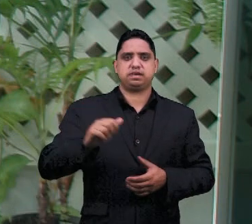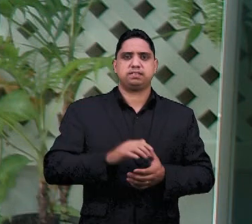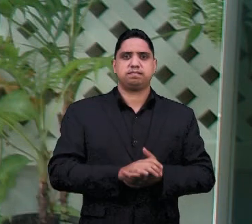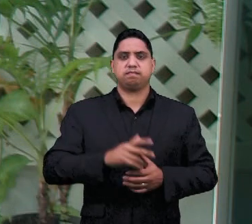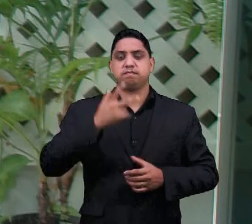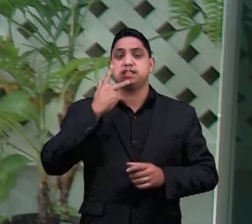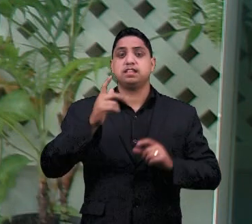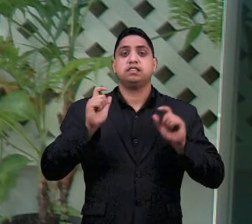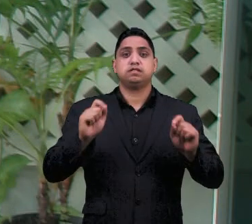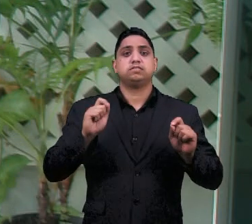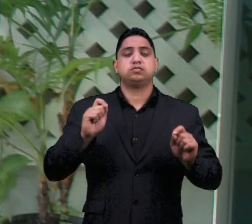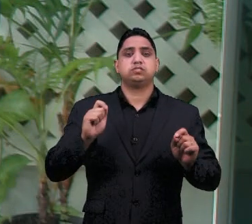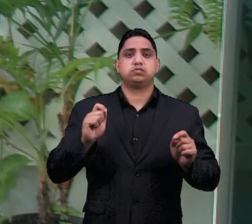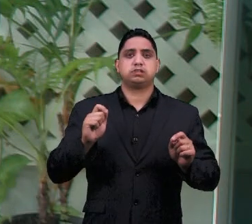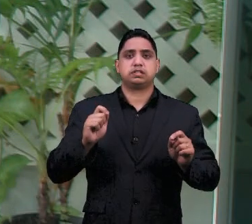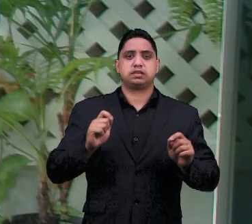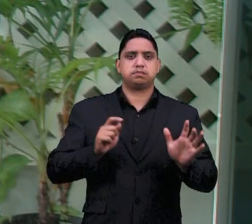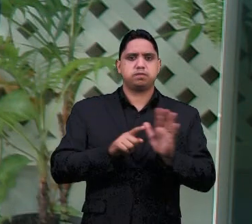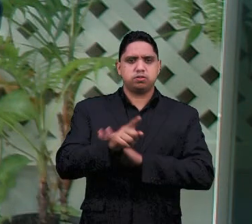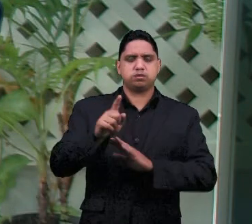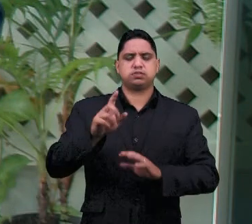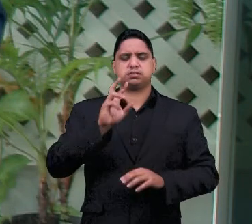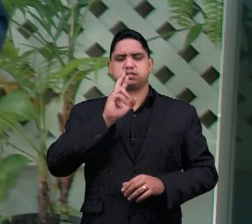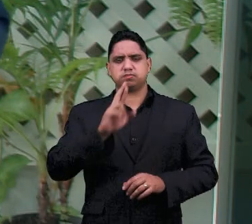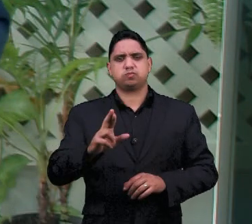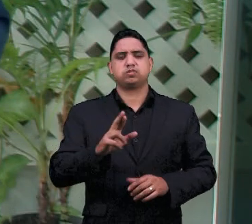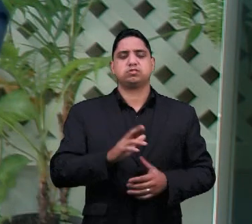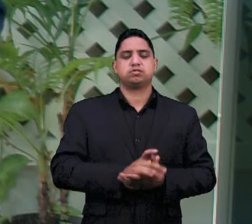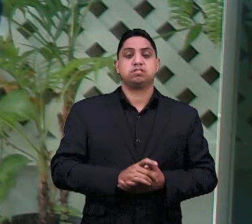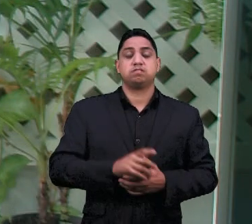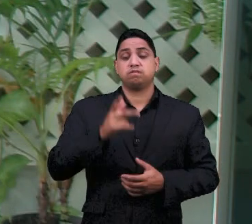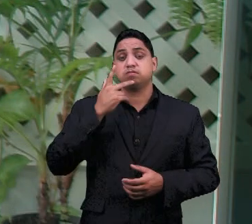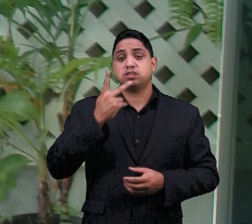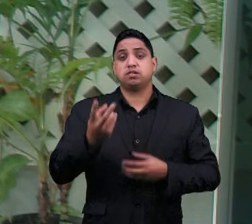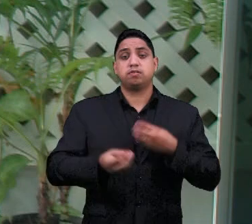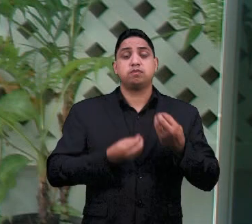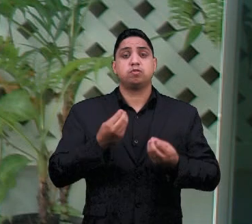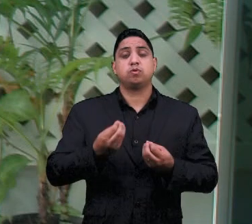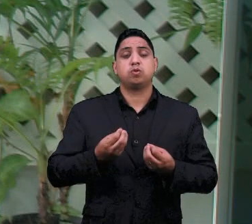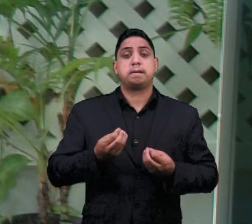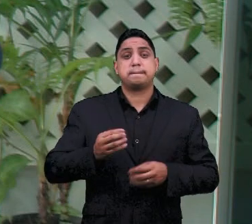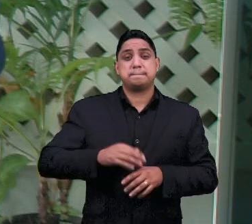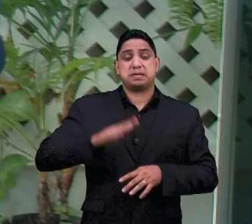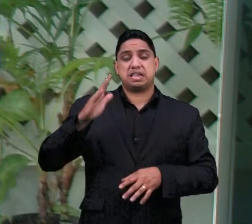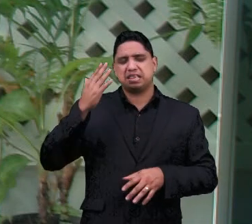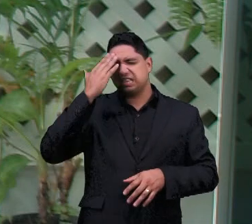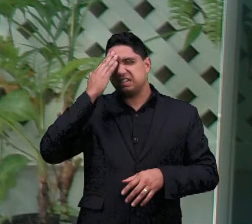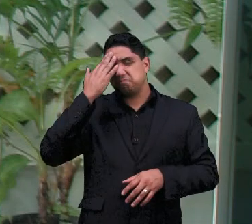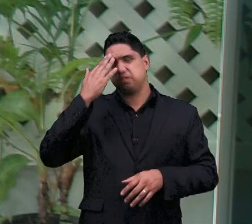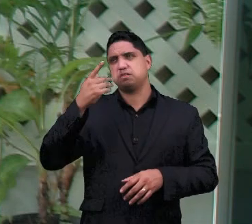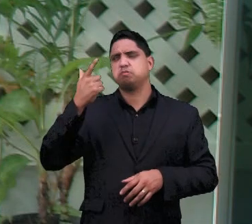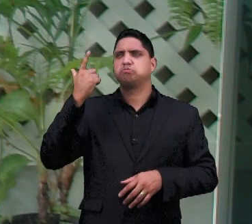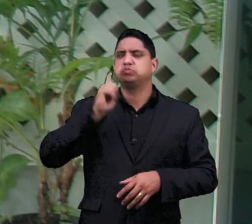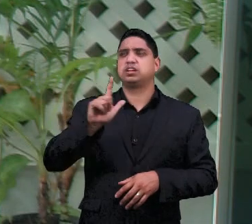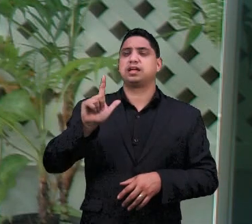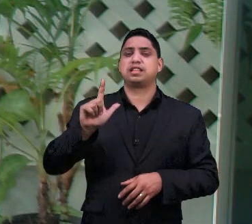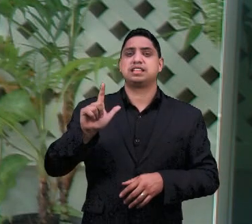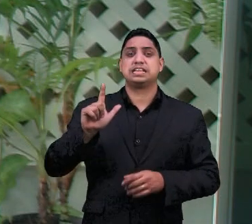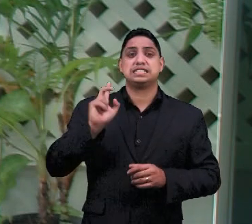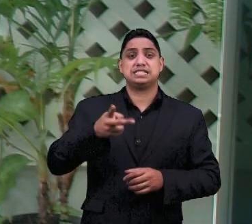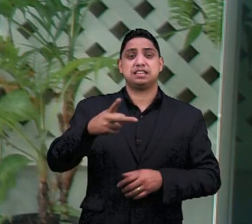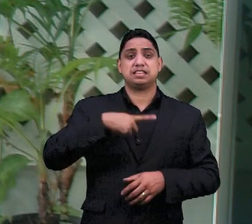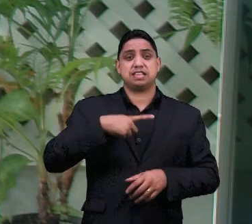Chacun fait ce qui est devant le Seigneur. Il a la sœur Sabrina. Il parle à propos des questions, des